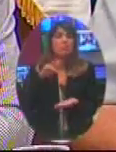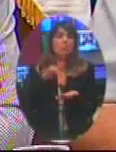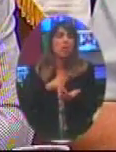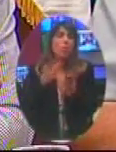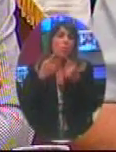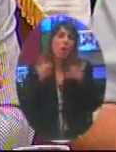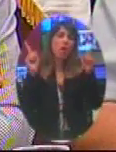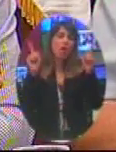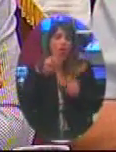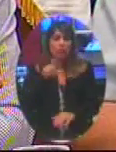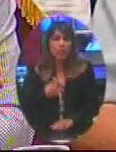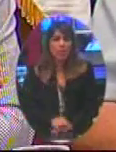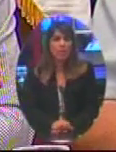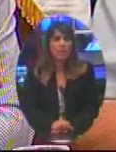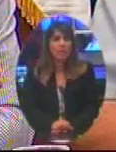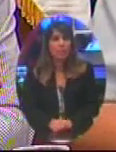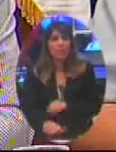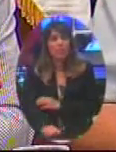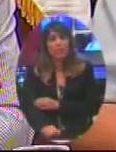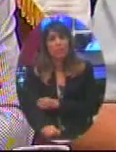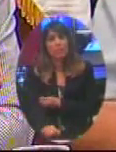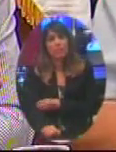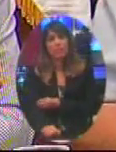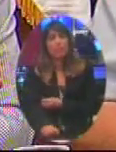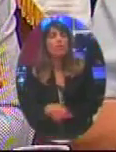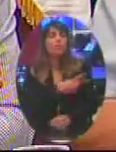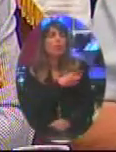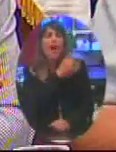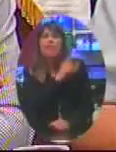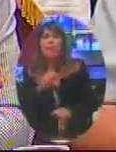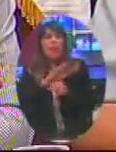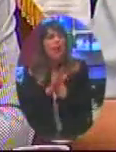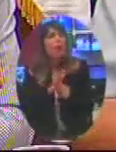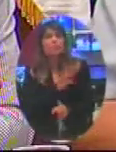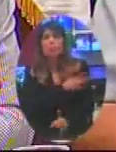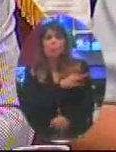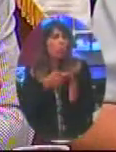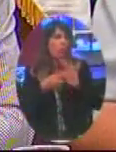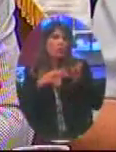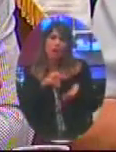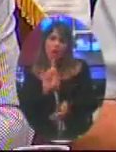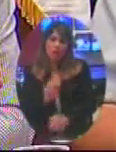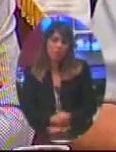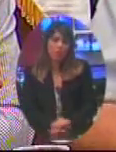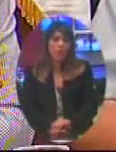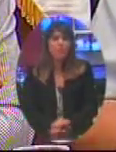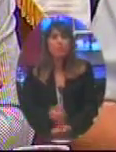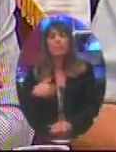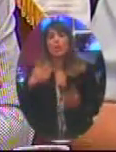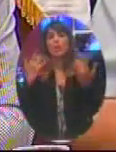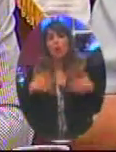ספק, לא הופעל עלינו שום לחץ מפוליטיקאים. לא היה, לא נברא. כאשר הכחשנו את זה, חזרו גם העיתונאים